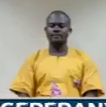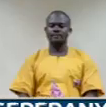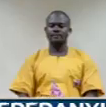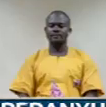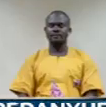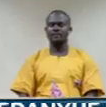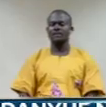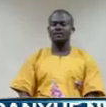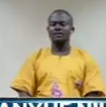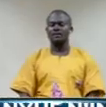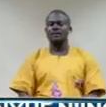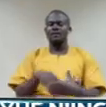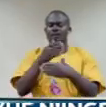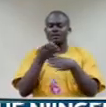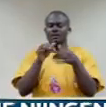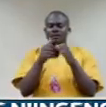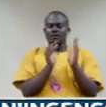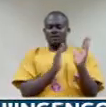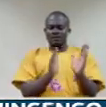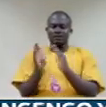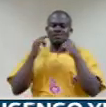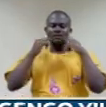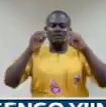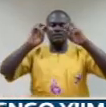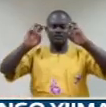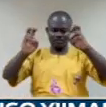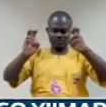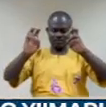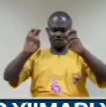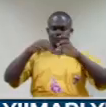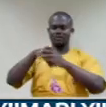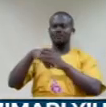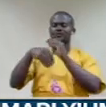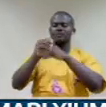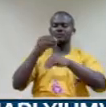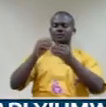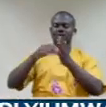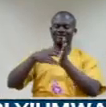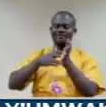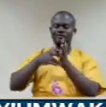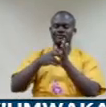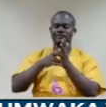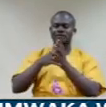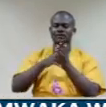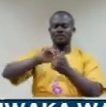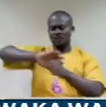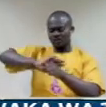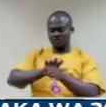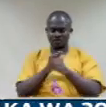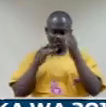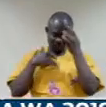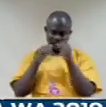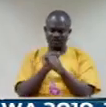Minisitiri w'Imari n'Igenamigambi Dr. Uzziel Ndagijimana yavuze ko kuba ubucuruzi bwinshi bwarahungabanyijwe n'icyorezo cya COVID-19 ikusanywa